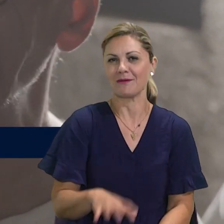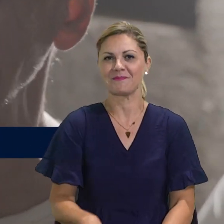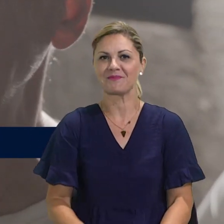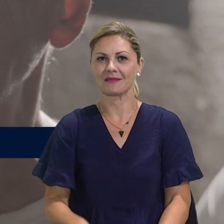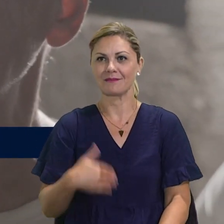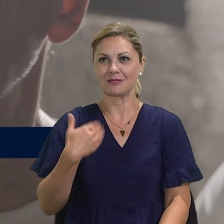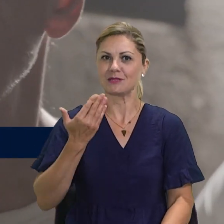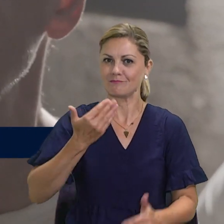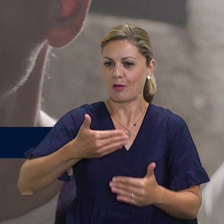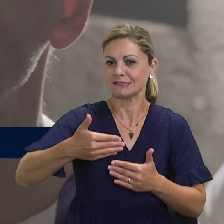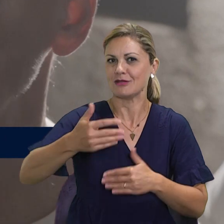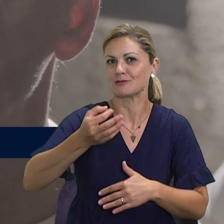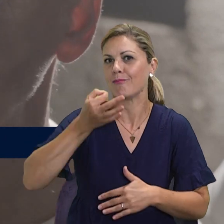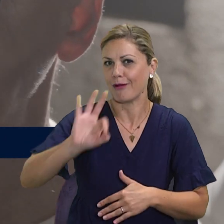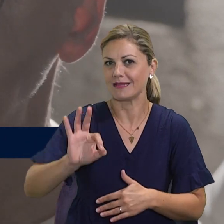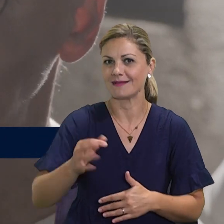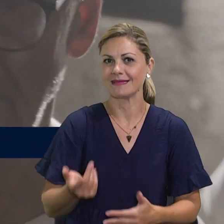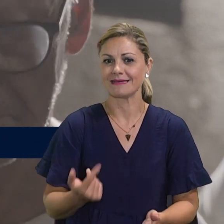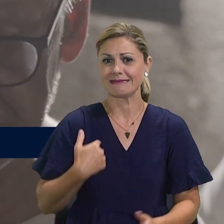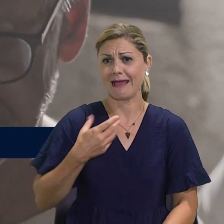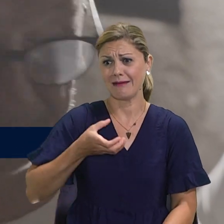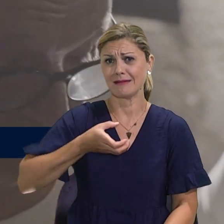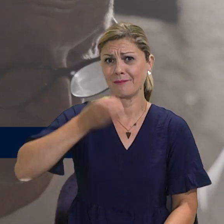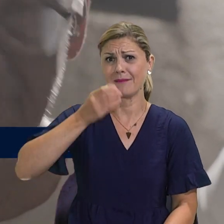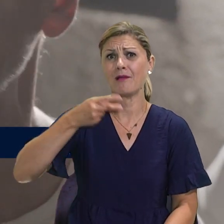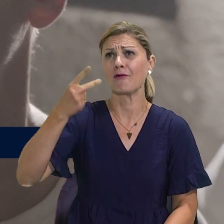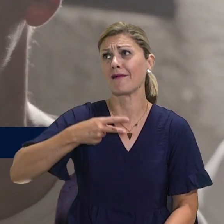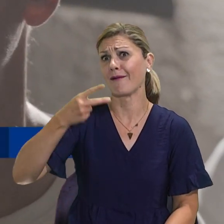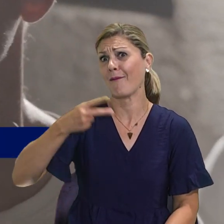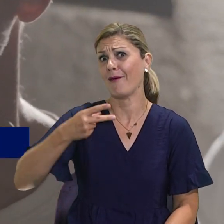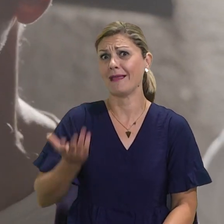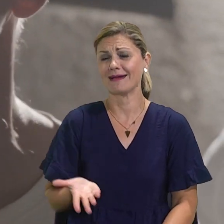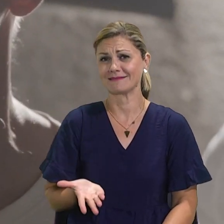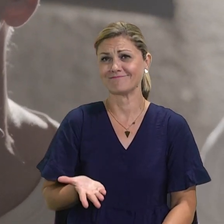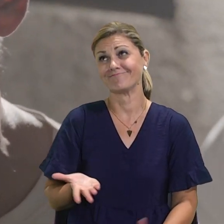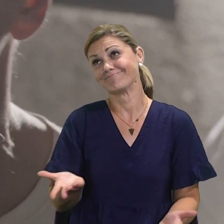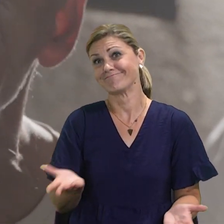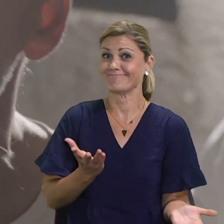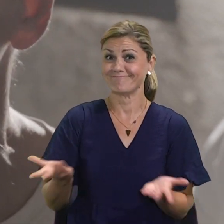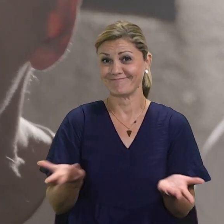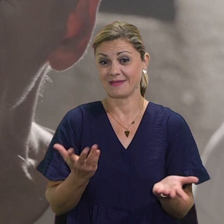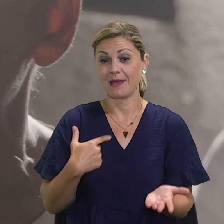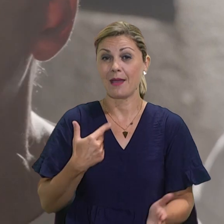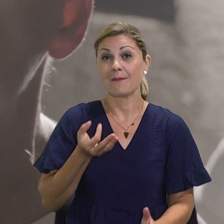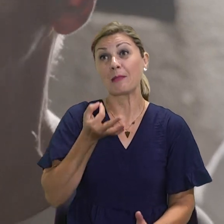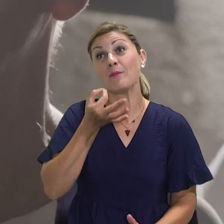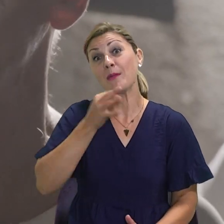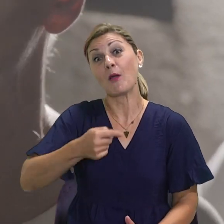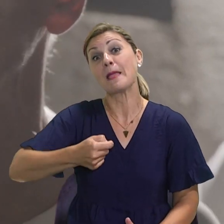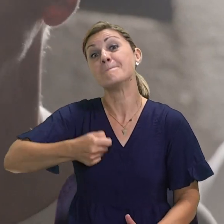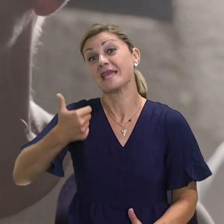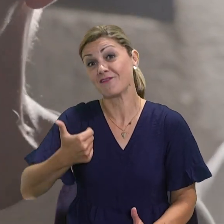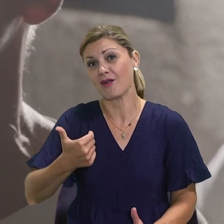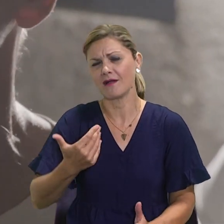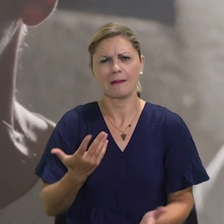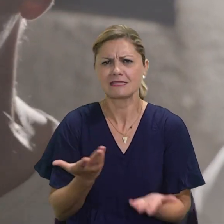dobra, nadamo se da će biti još bolja. Pijem Coca-Colu, bit će tako. Da pijem